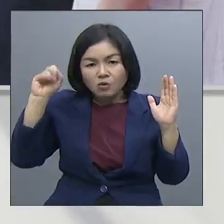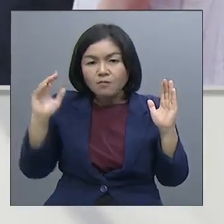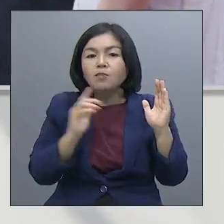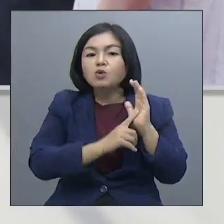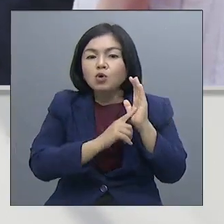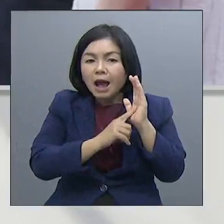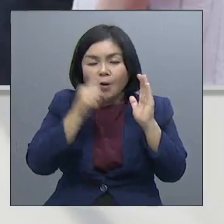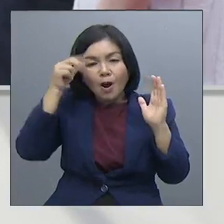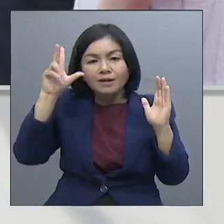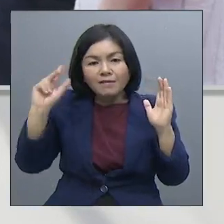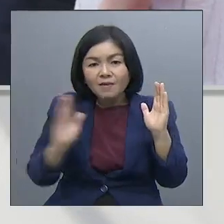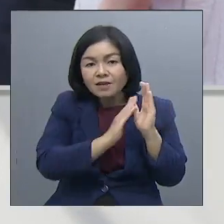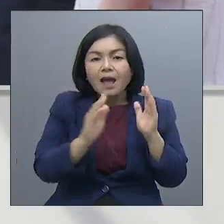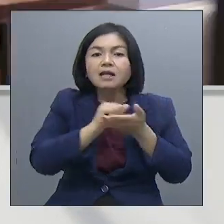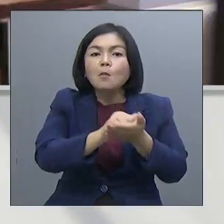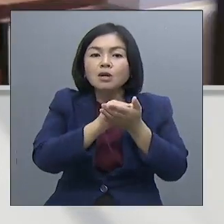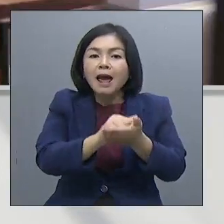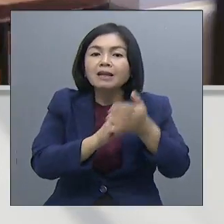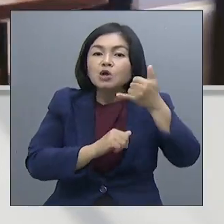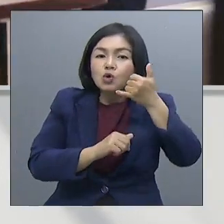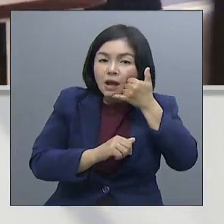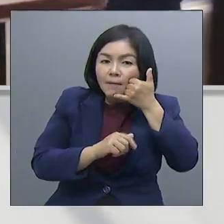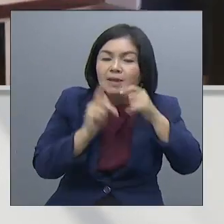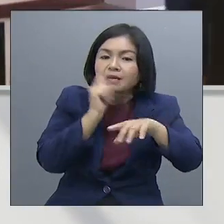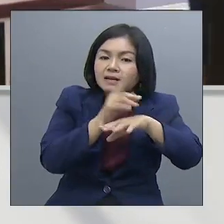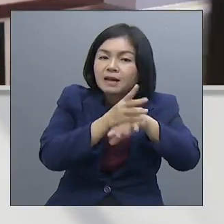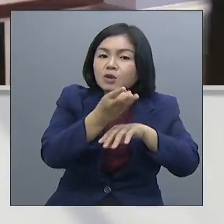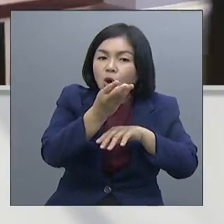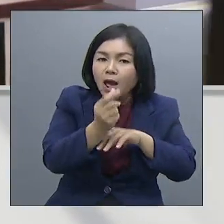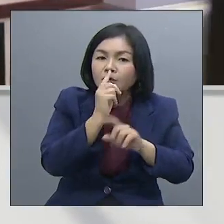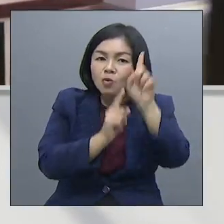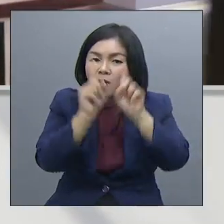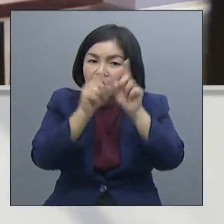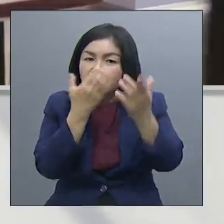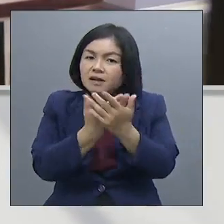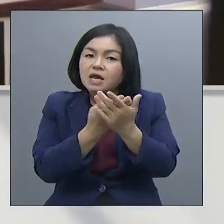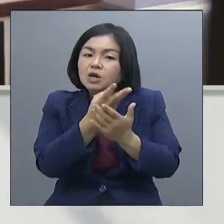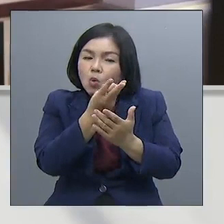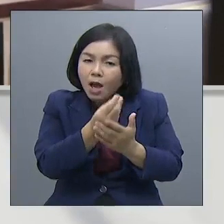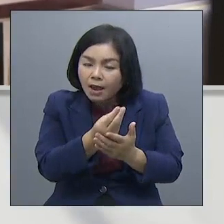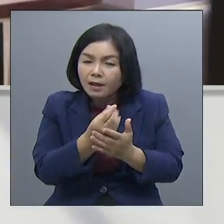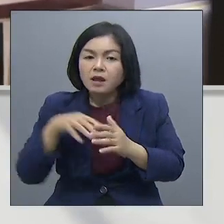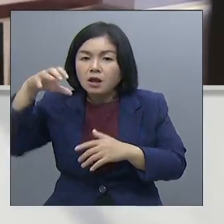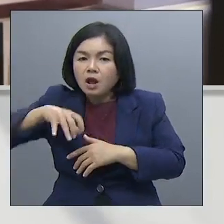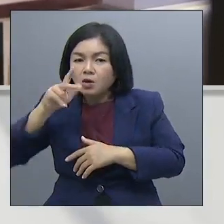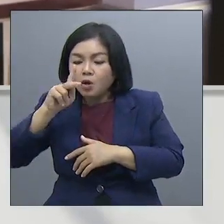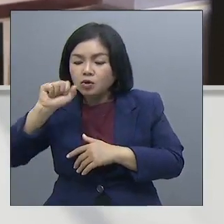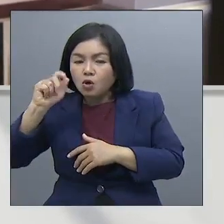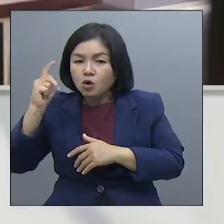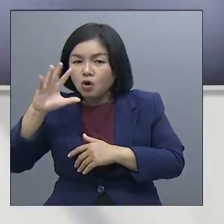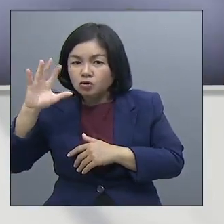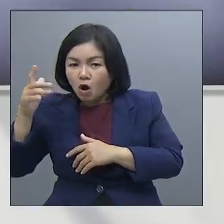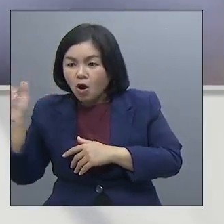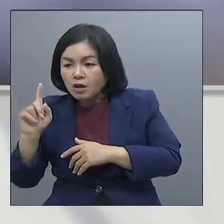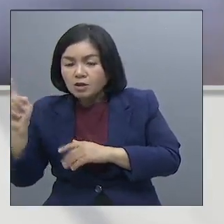ช่วง30วันราคาค่าบริการต้องใช้ค่าเฉลี่ยทางเศรษฐศาสตร์เข้ามาจับนะคะกสทช.มีหน้าที่ต้องไปจัดหาที่ปรึกษา